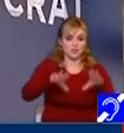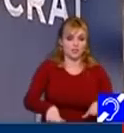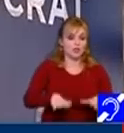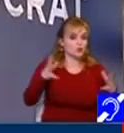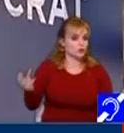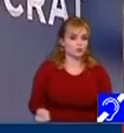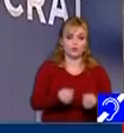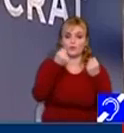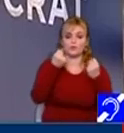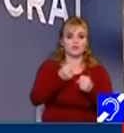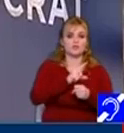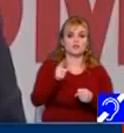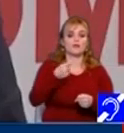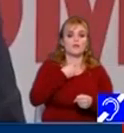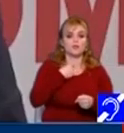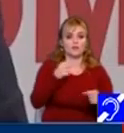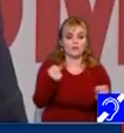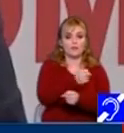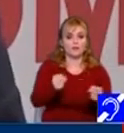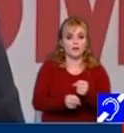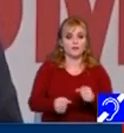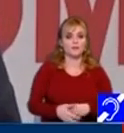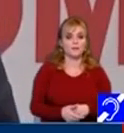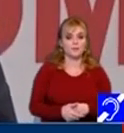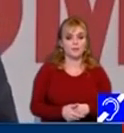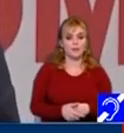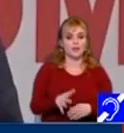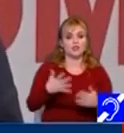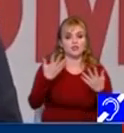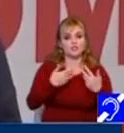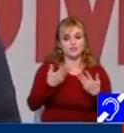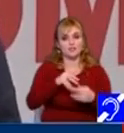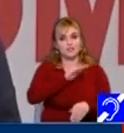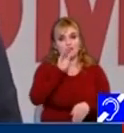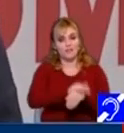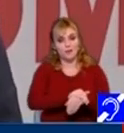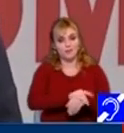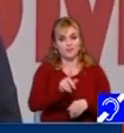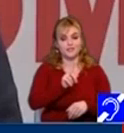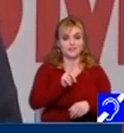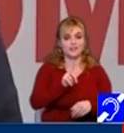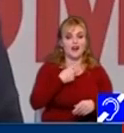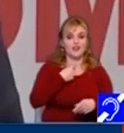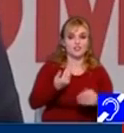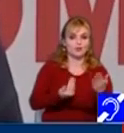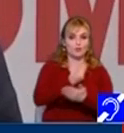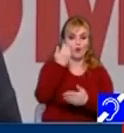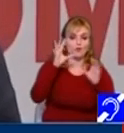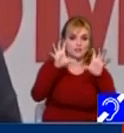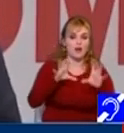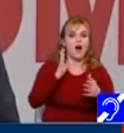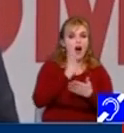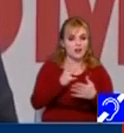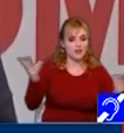nu susțină sub nicio formă votul mixt. Considerăm că sistemul uninominal este de fapt acel care are nevoie